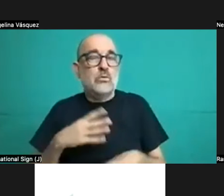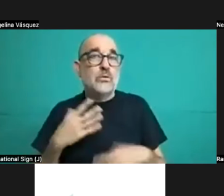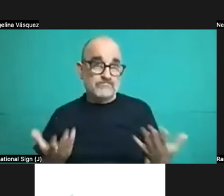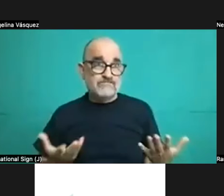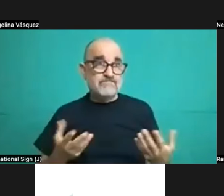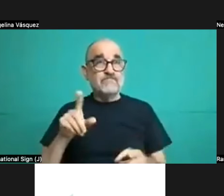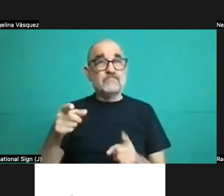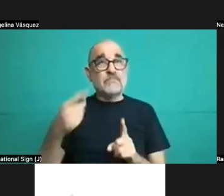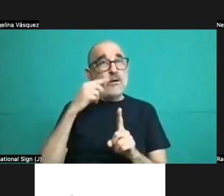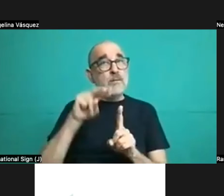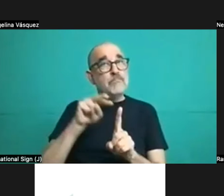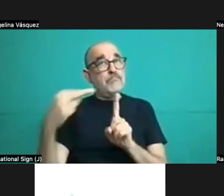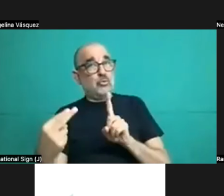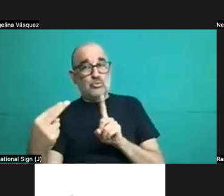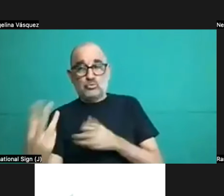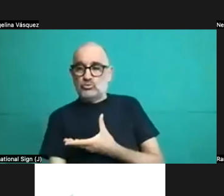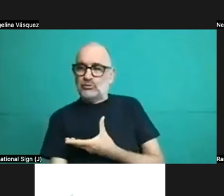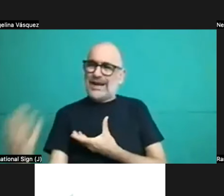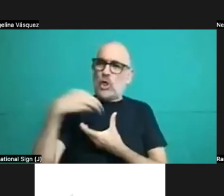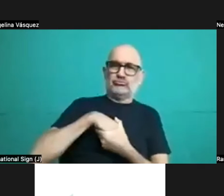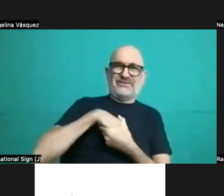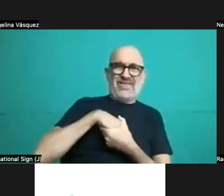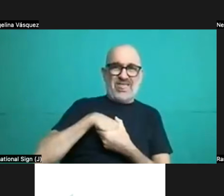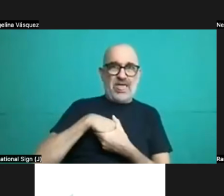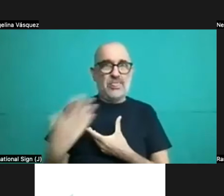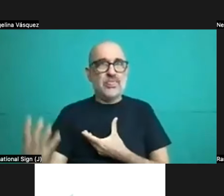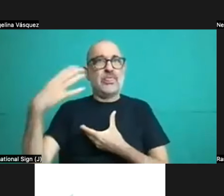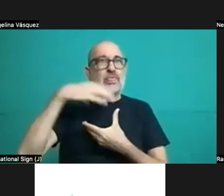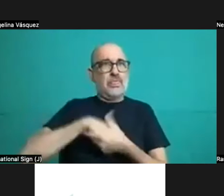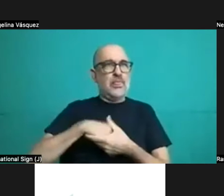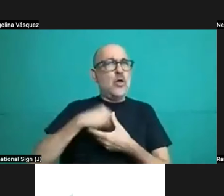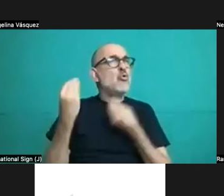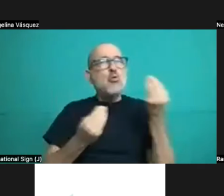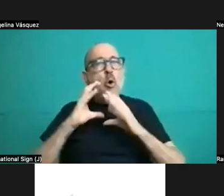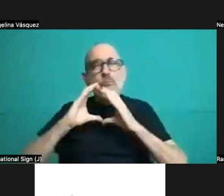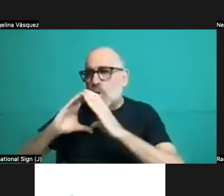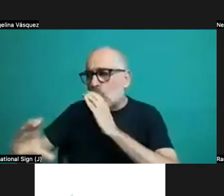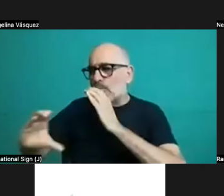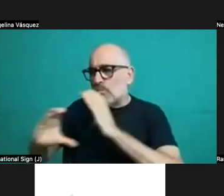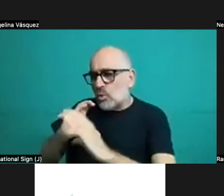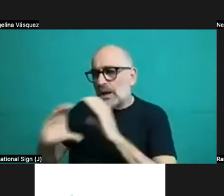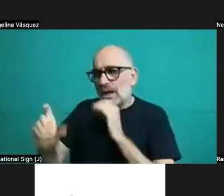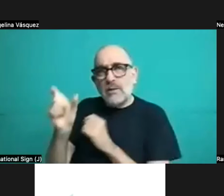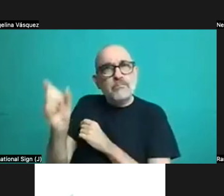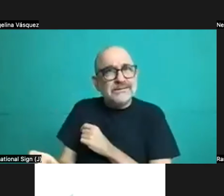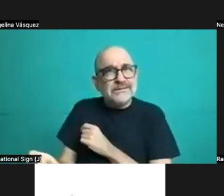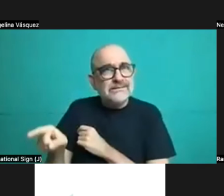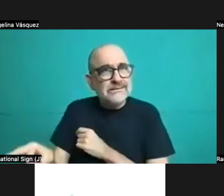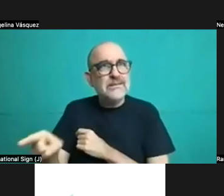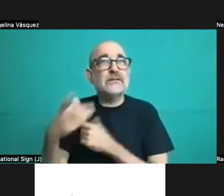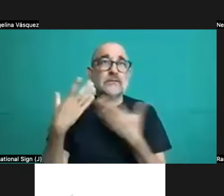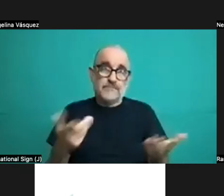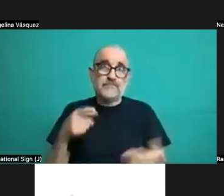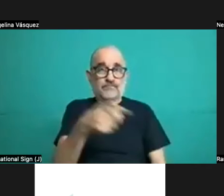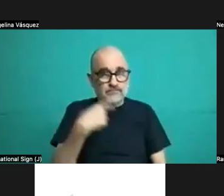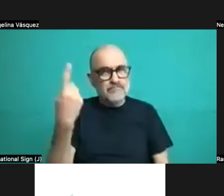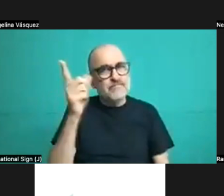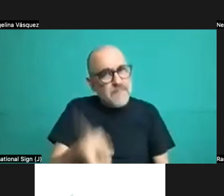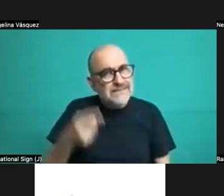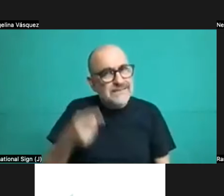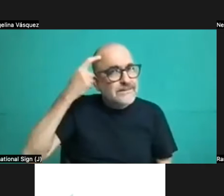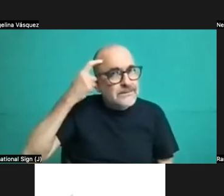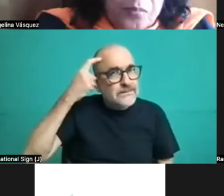Il est inclusif, s'il communique, comment il communique avec le patient, comment il interagit avec le patient. Il